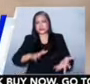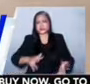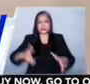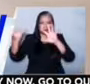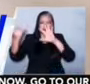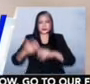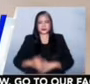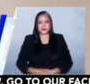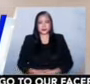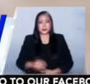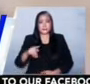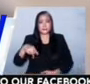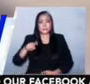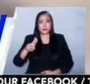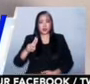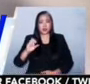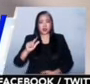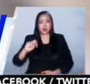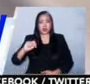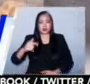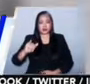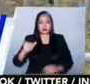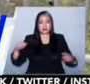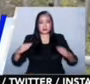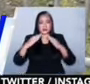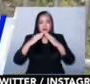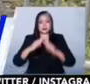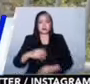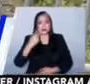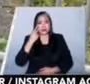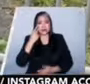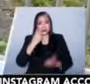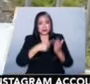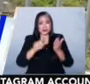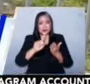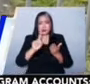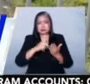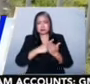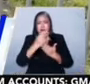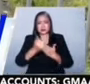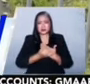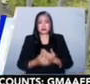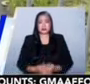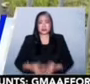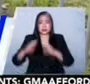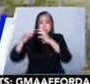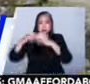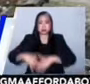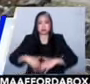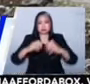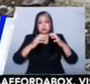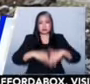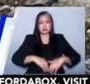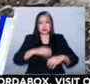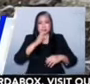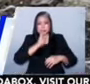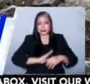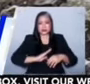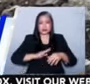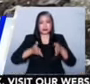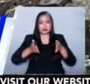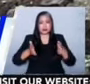Nag-inspeksyon ang mga otoridad para tingnan ang kondisyon ng proyekto. Nag-collapse at nagkabitak-bitak din ang bahagi ng kalsadang yan sa Jobelyar,